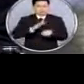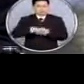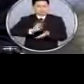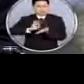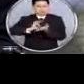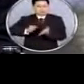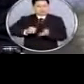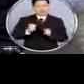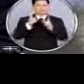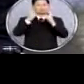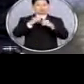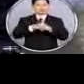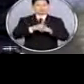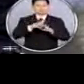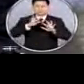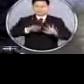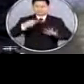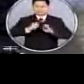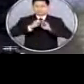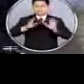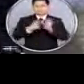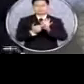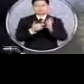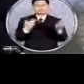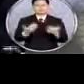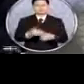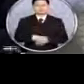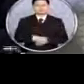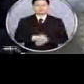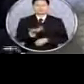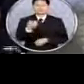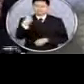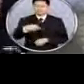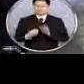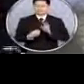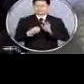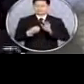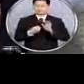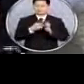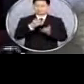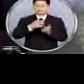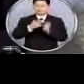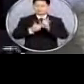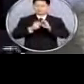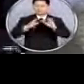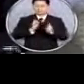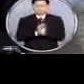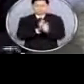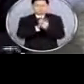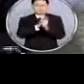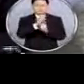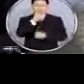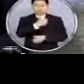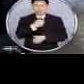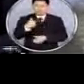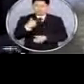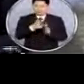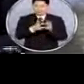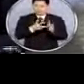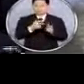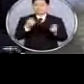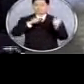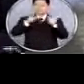了，所以这是我们必须在这个时候要弄清楚的。那我刚刚也讲过，我们要大力的来推动啊绿能，也就是包